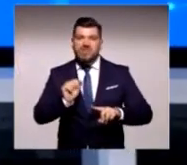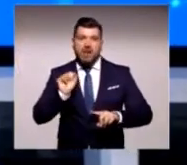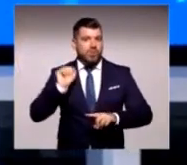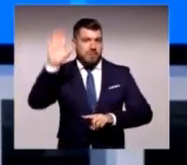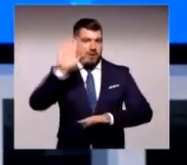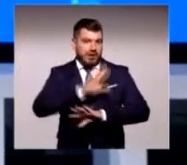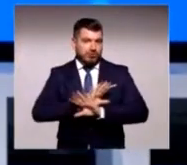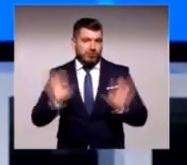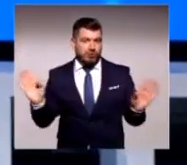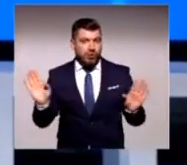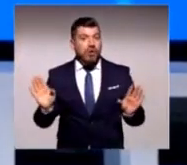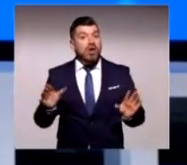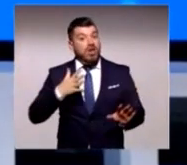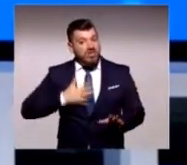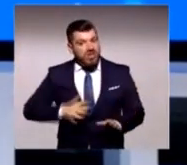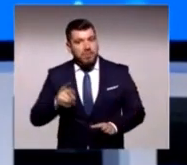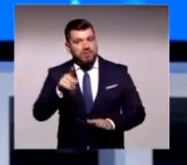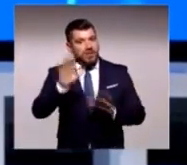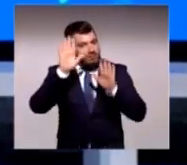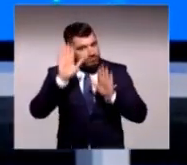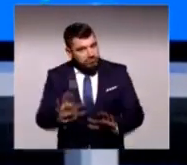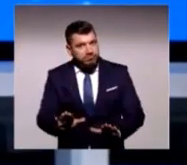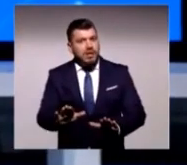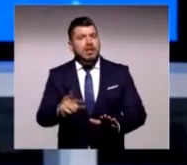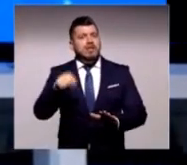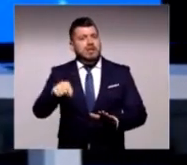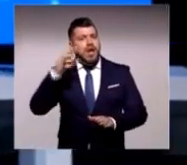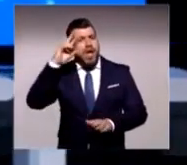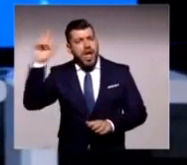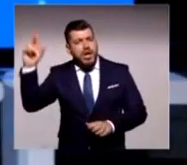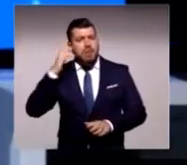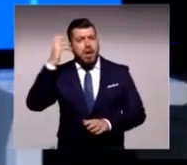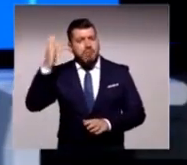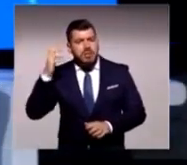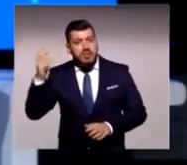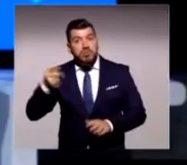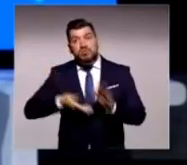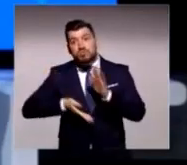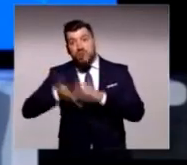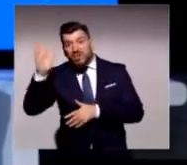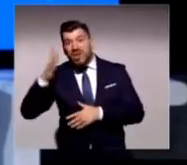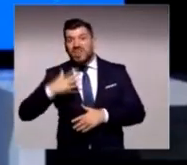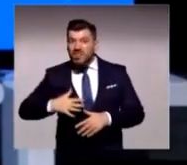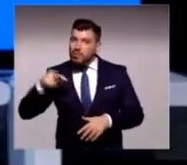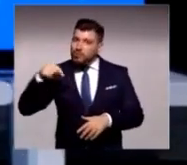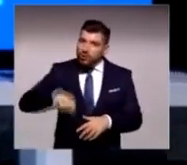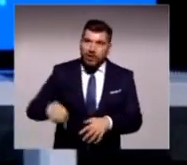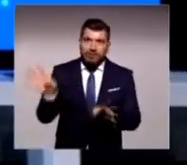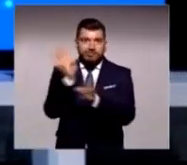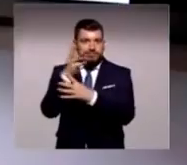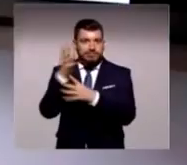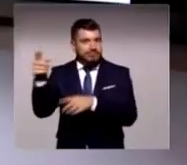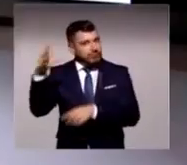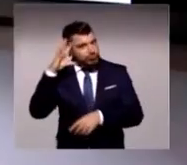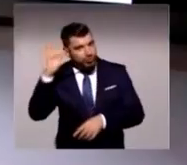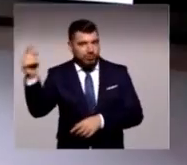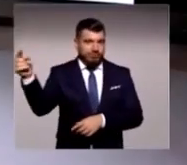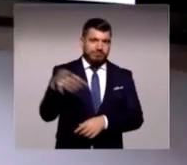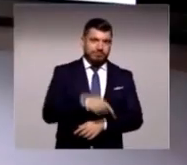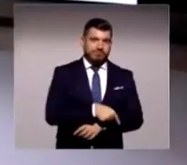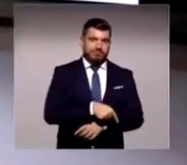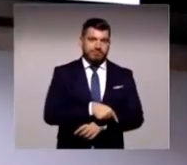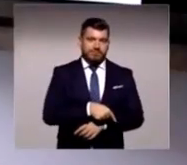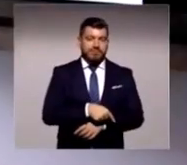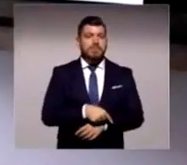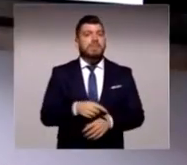θέσεις εργασίας στην Ελλάδα και λαμπρά μυαλά που έφυγαν και που δίνουμε αγώνα για να γυρίσουν πίσω. Άλλωστε και η ανακοίνωση της